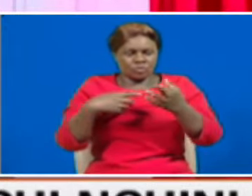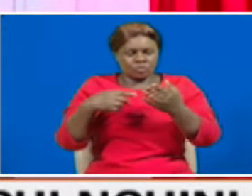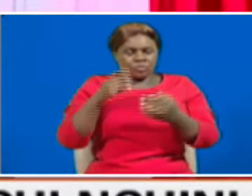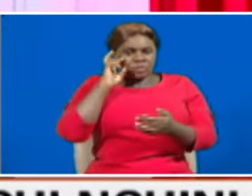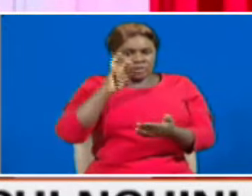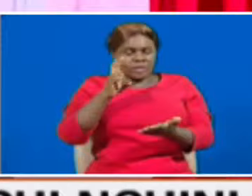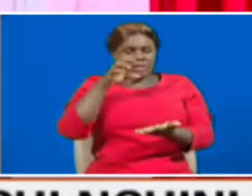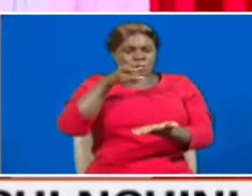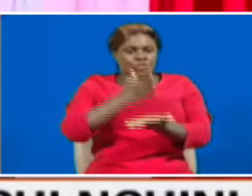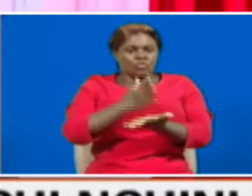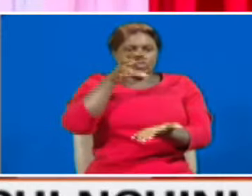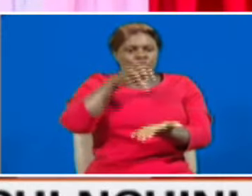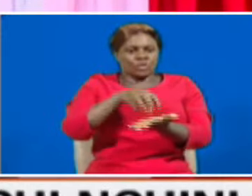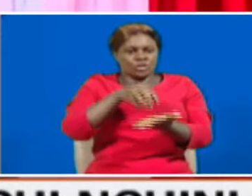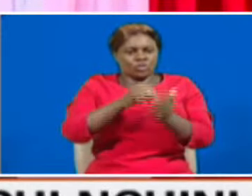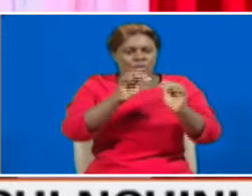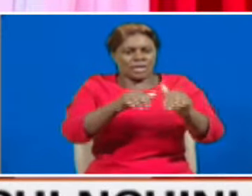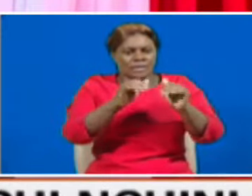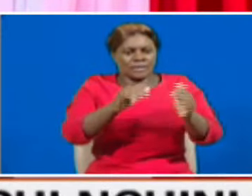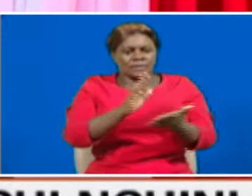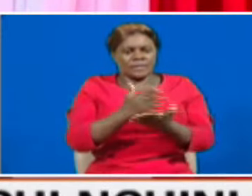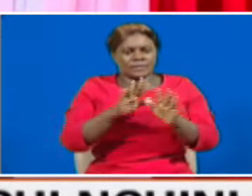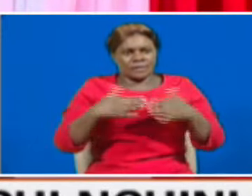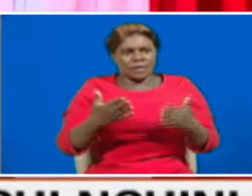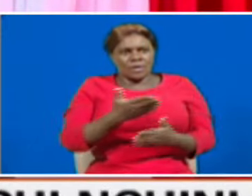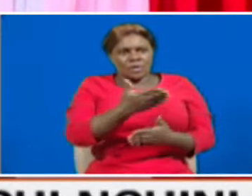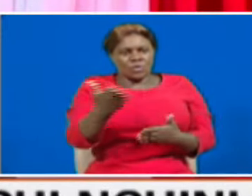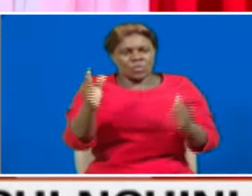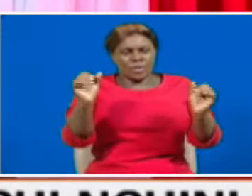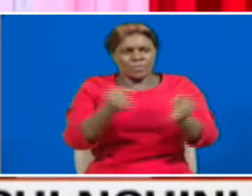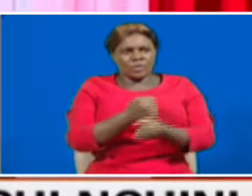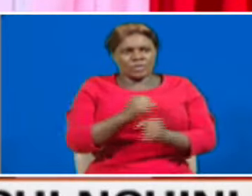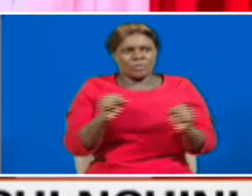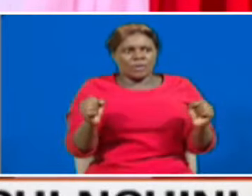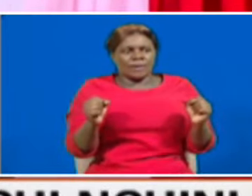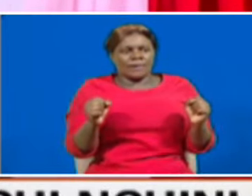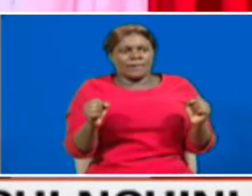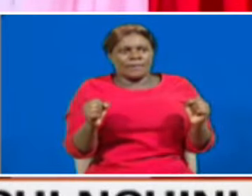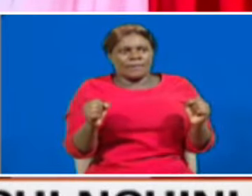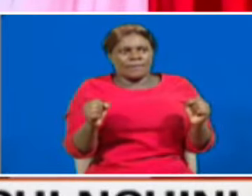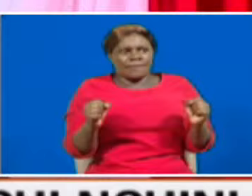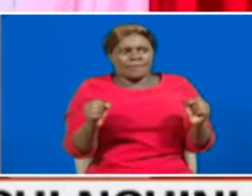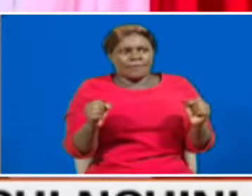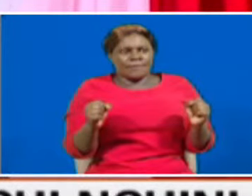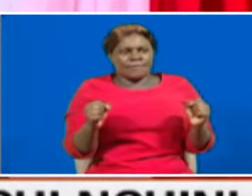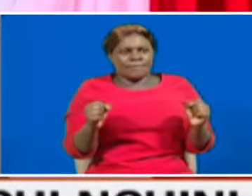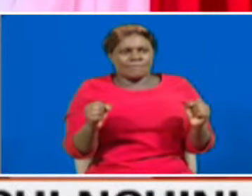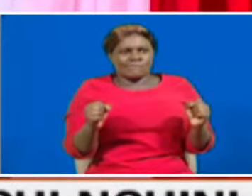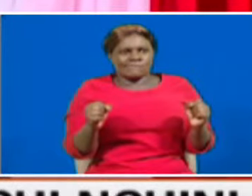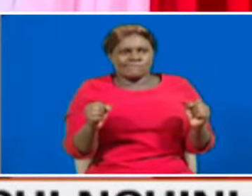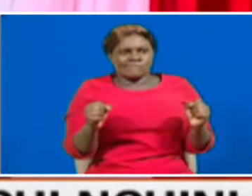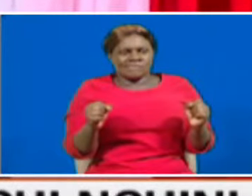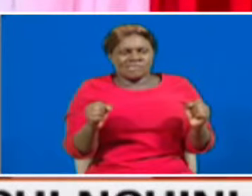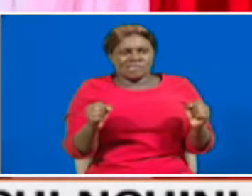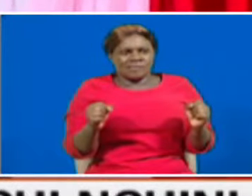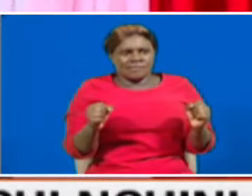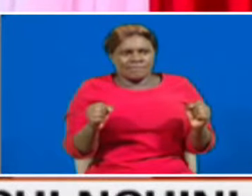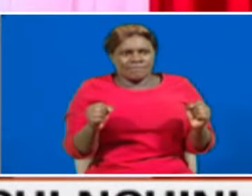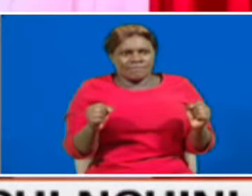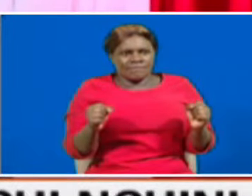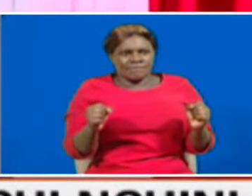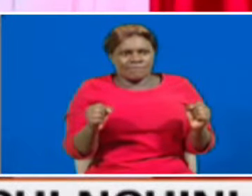reality of our agricultural sector, that you cannot, you know, you cannot